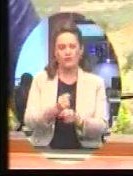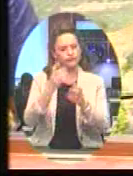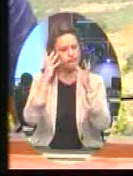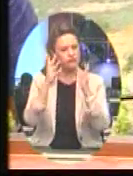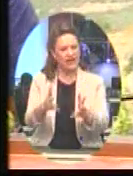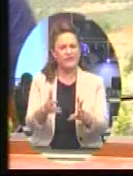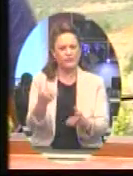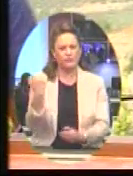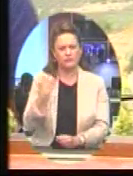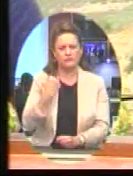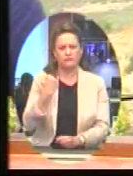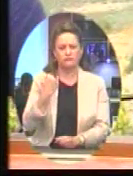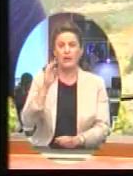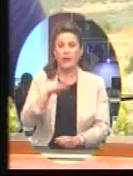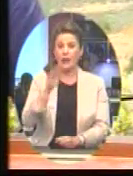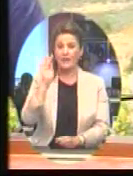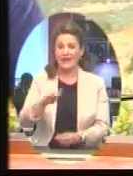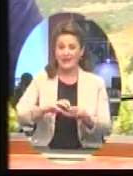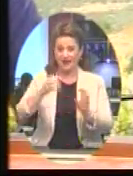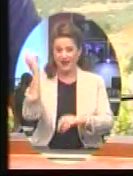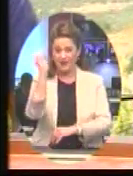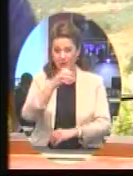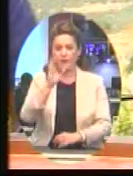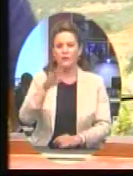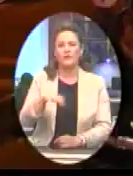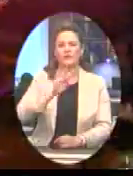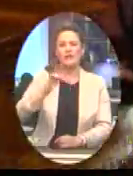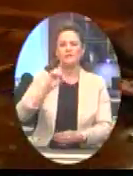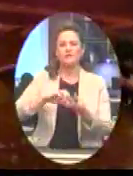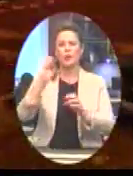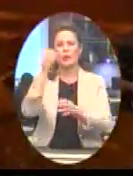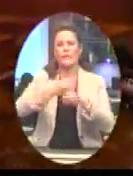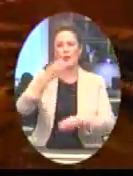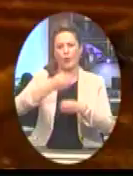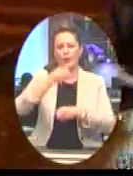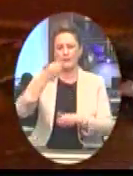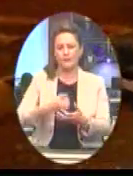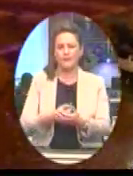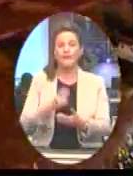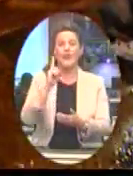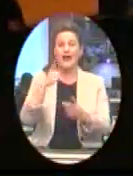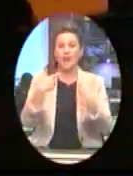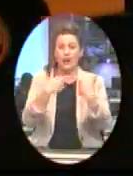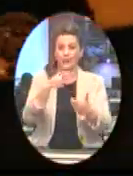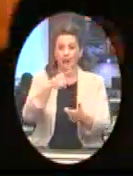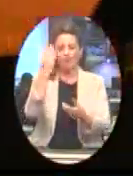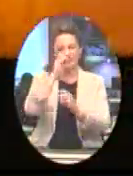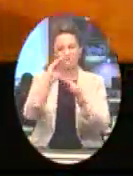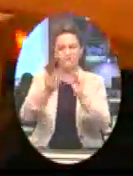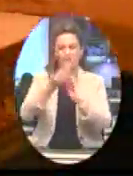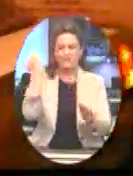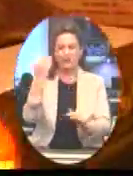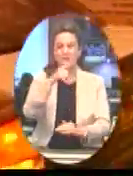מאוד גם נגד מיידי אבנים וגם נגד זורקי בקבוקים. אבל המלחמה הזו הוכרזה כבר די מזמן. הנה התבטאות